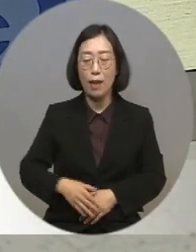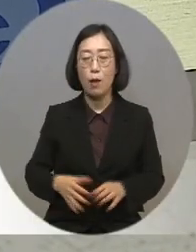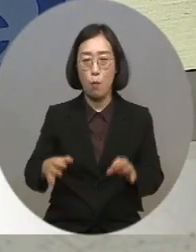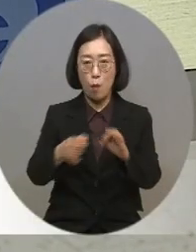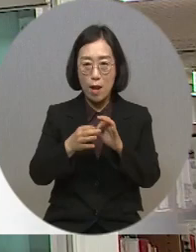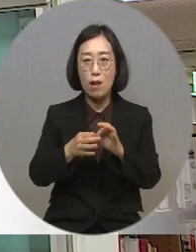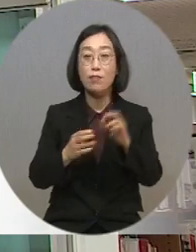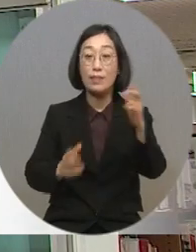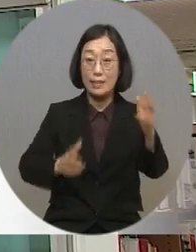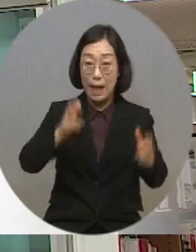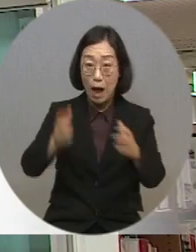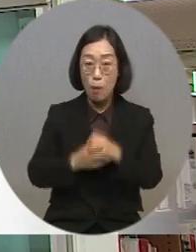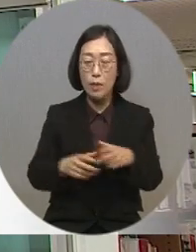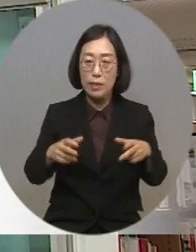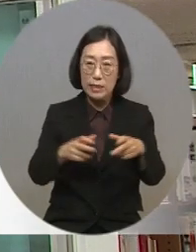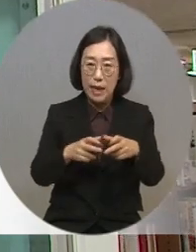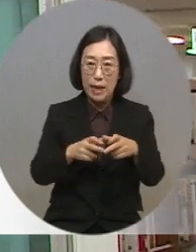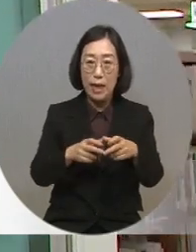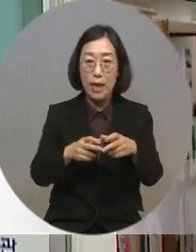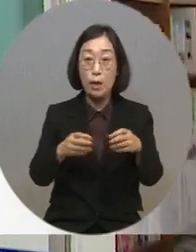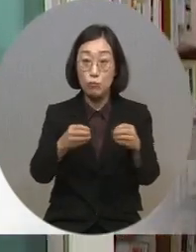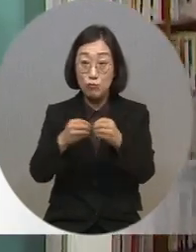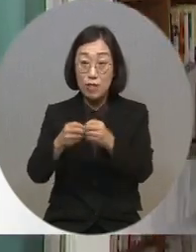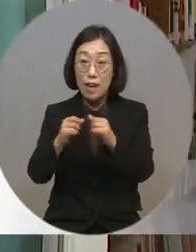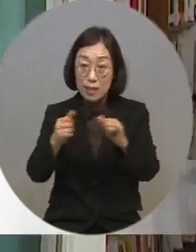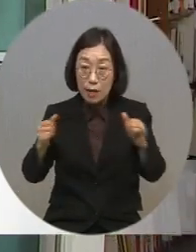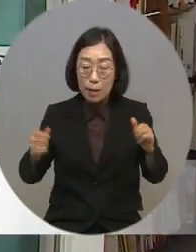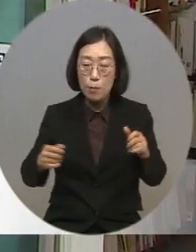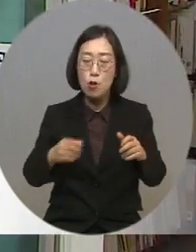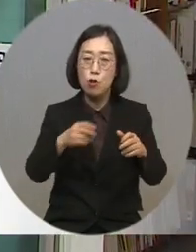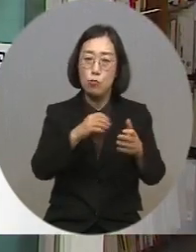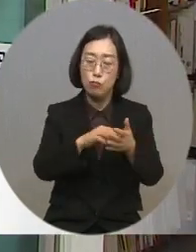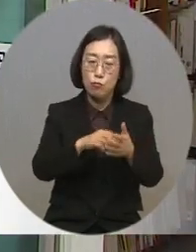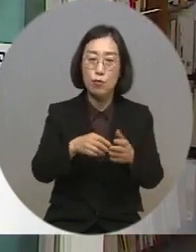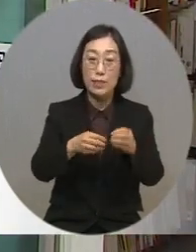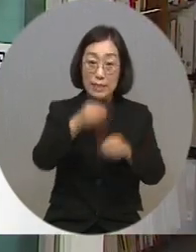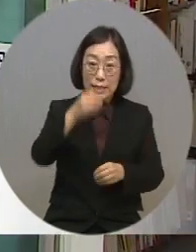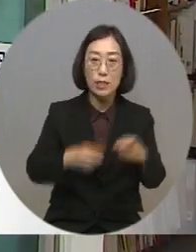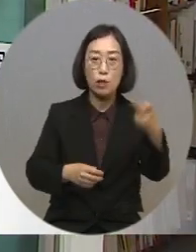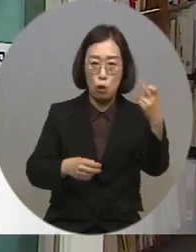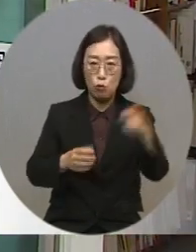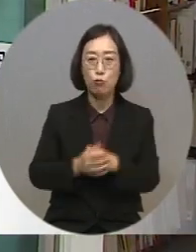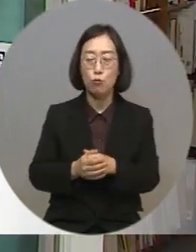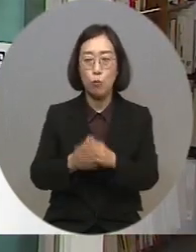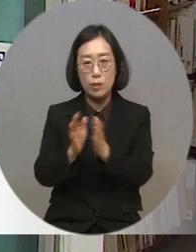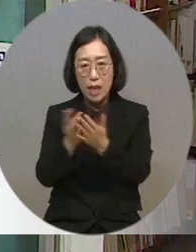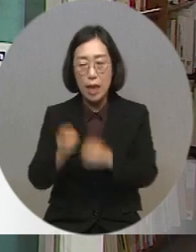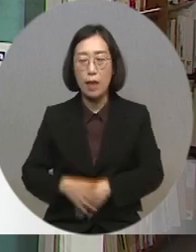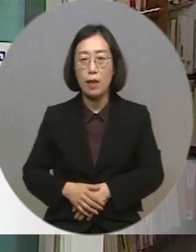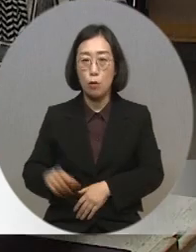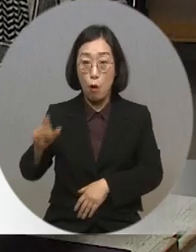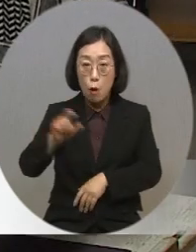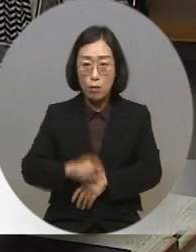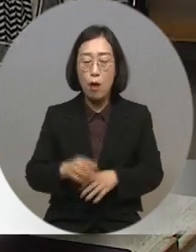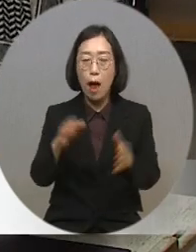발간 사업은 장애 시인들의 시집 12권과 수필집 2권 등 13권을 발간한 바